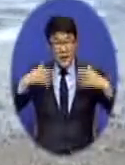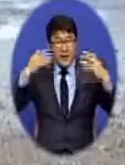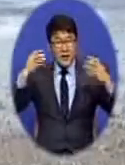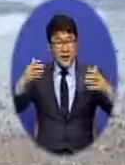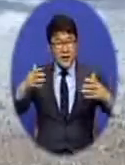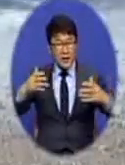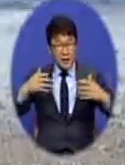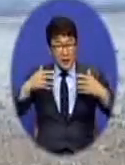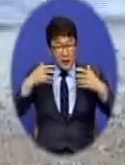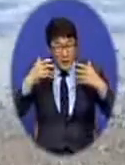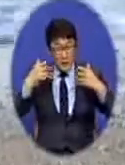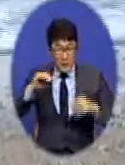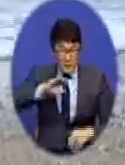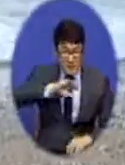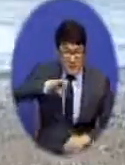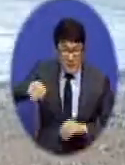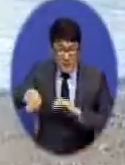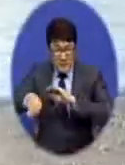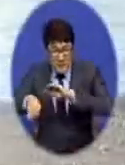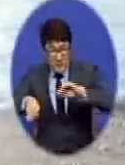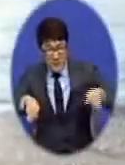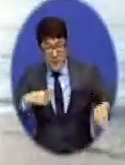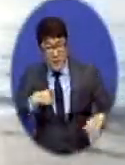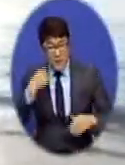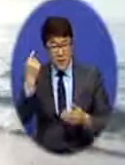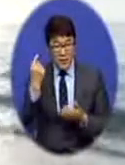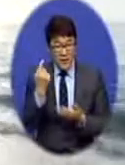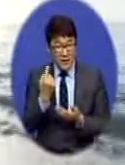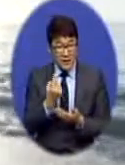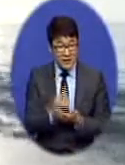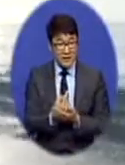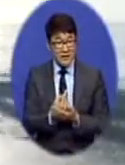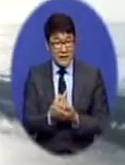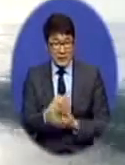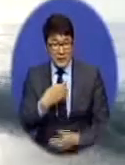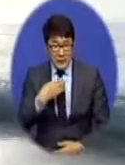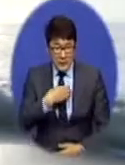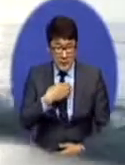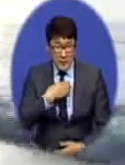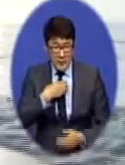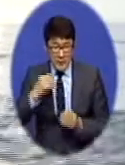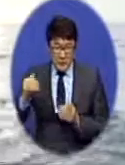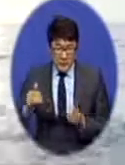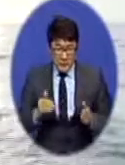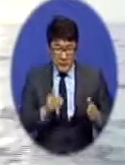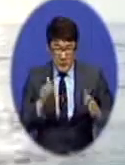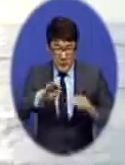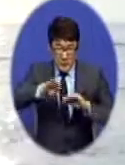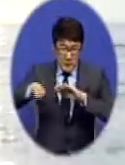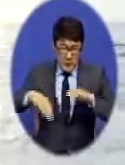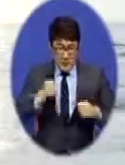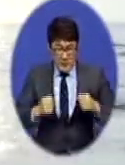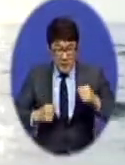비바람을 헤치고 왔다 걷지 이른